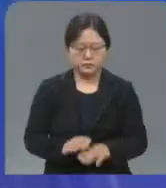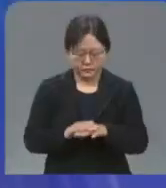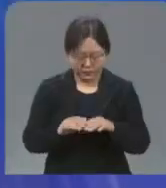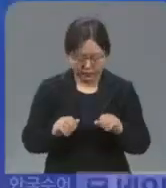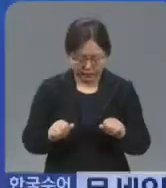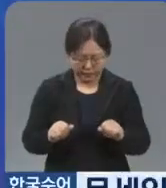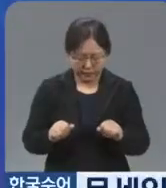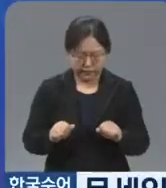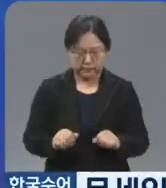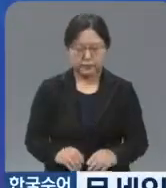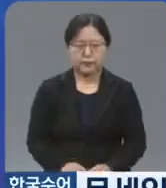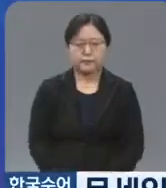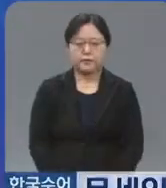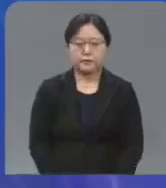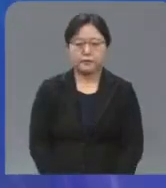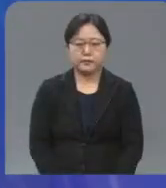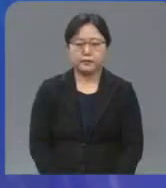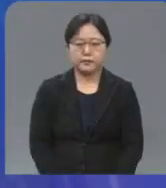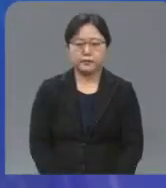여러분 안녕하십니까?